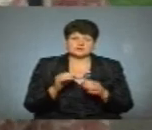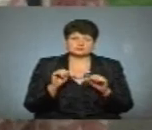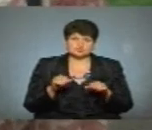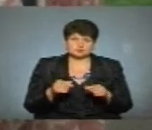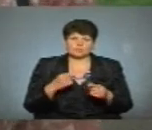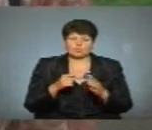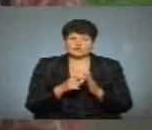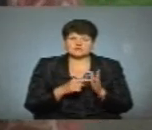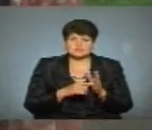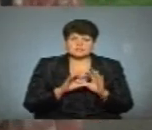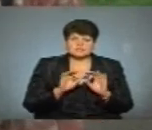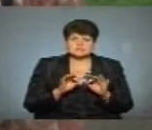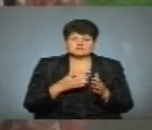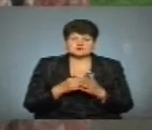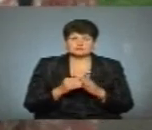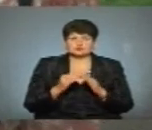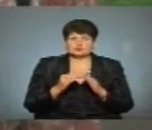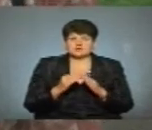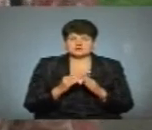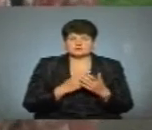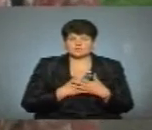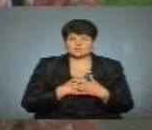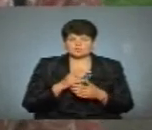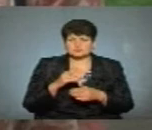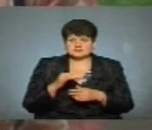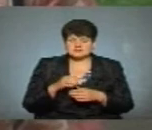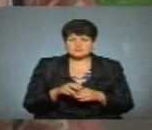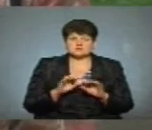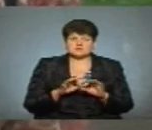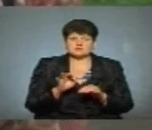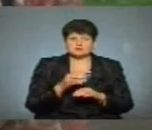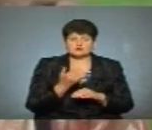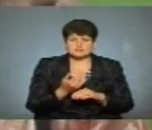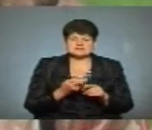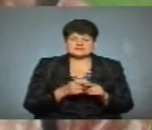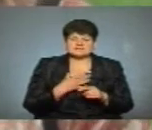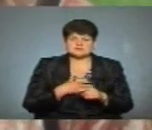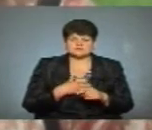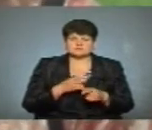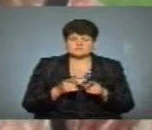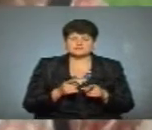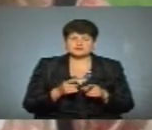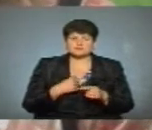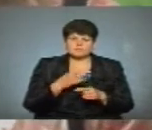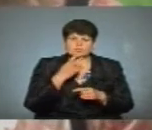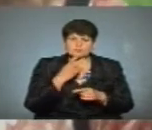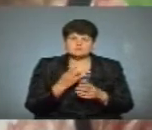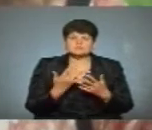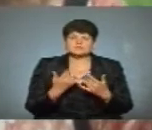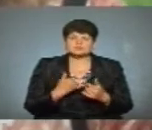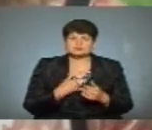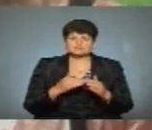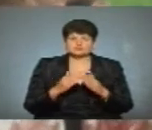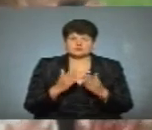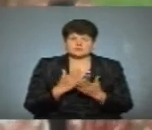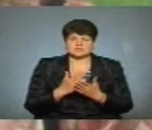поділитися своїми домашніми улюбленцями на світлинах і розказати про них. Насправді це важливо. Ми насправді побачимо, скільки в нас вдома